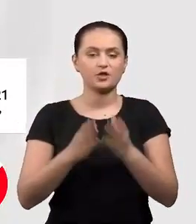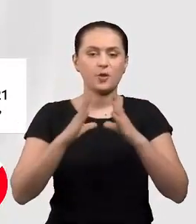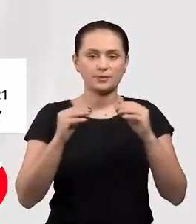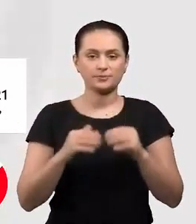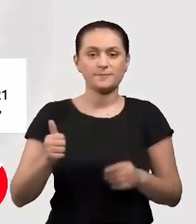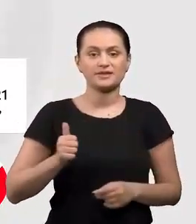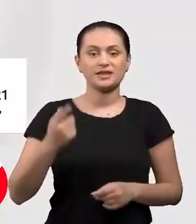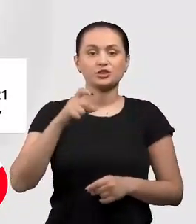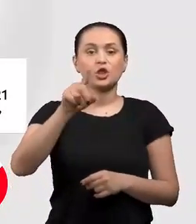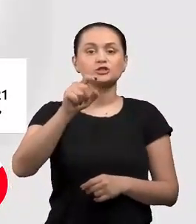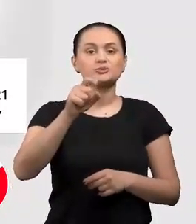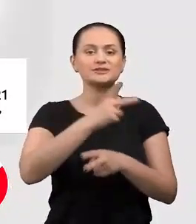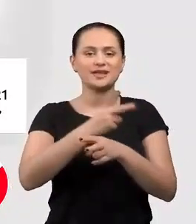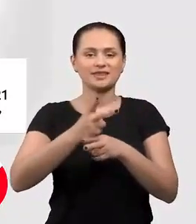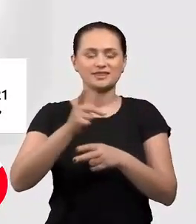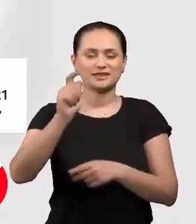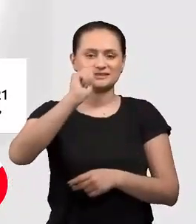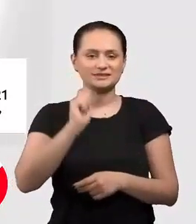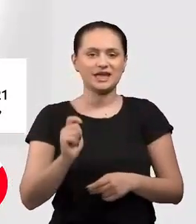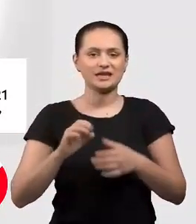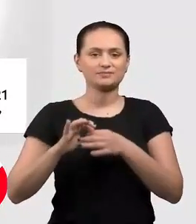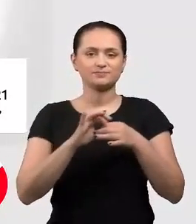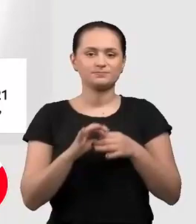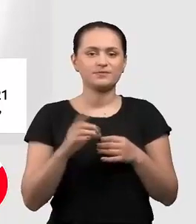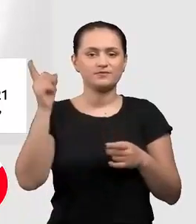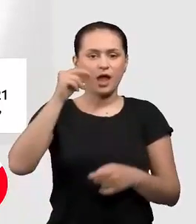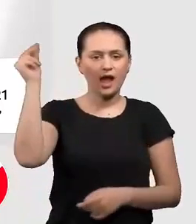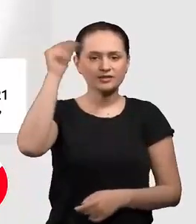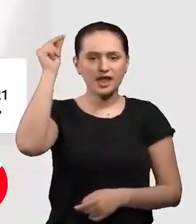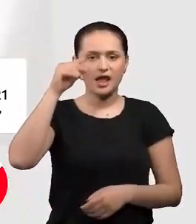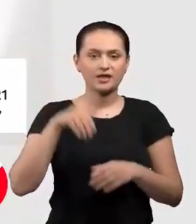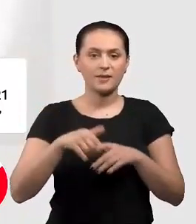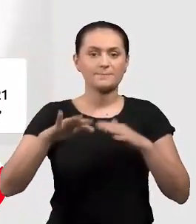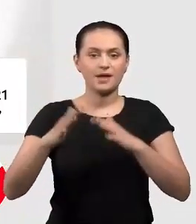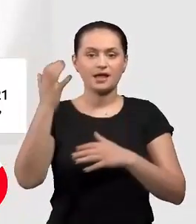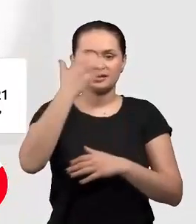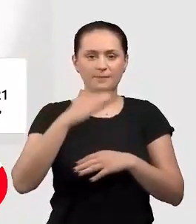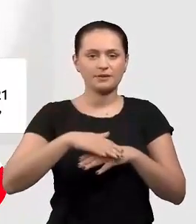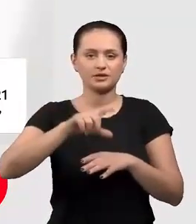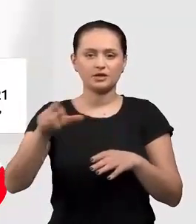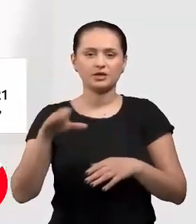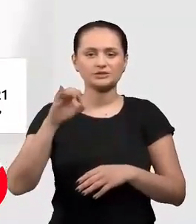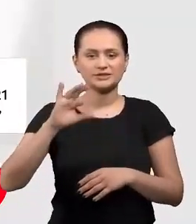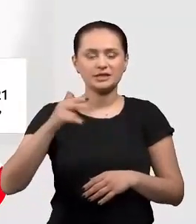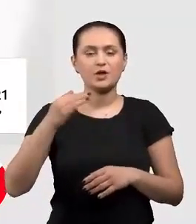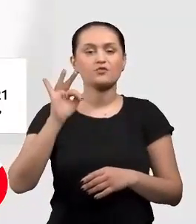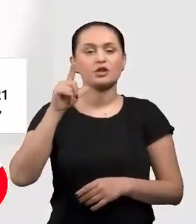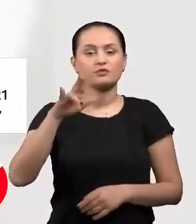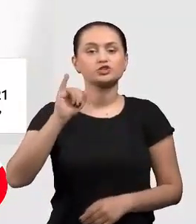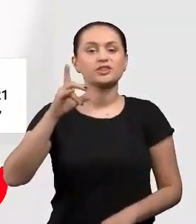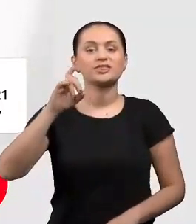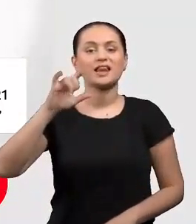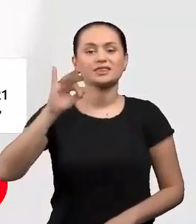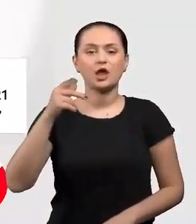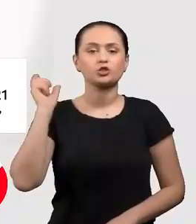cel puțin anunță Forțele Navale Române. Militari din 12 state aliate și partenere se vor antrena în Marea Neagră, în zona costieră, pe